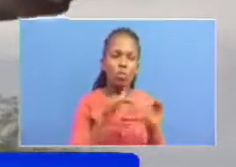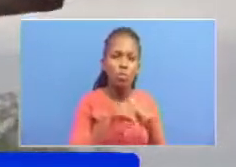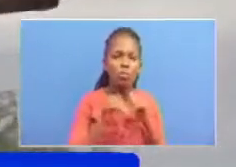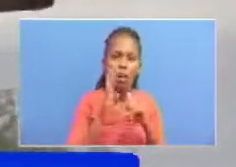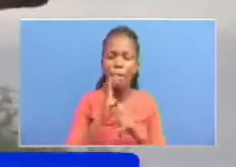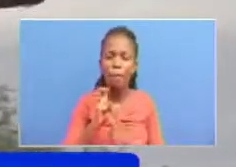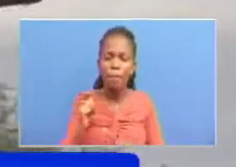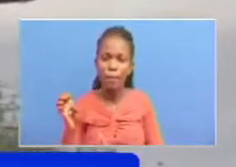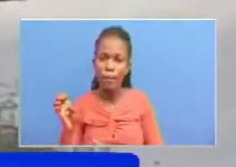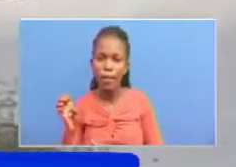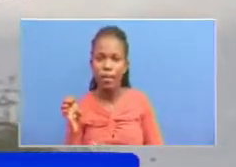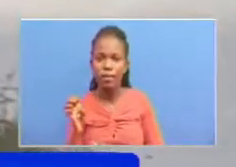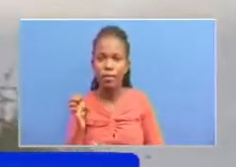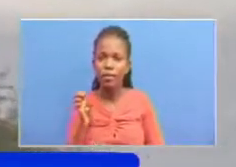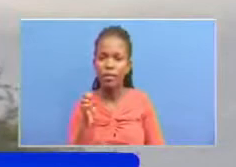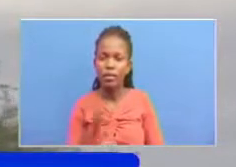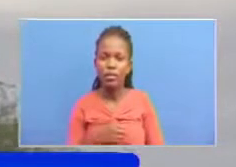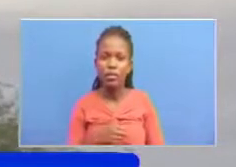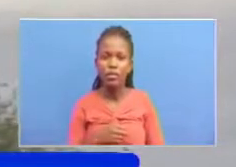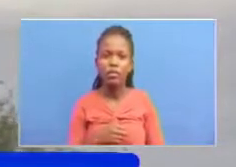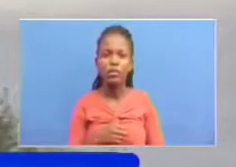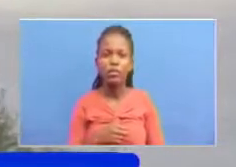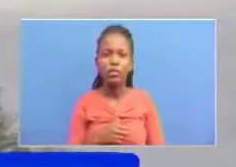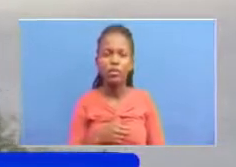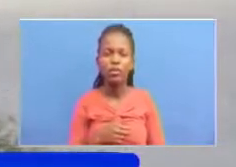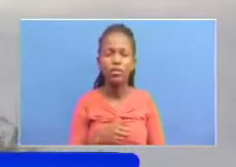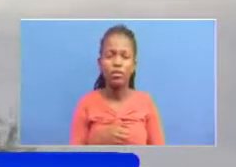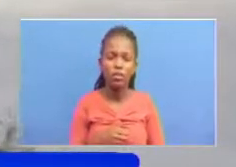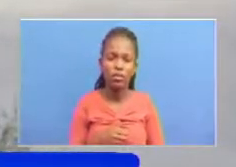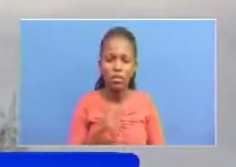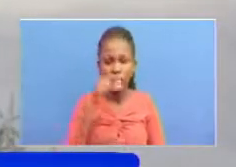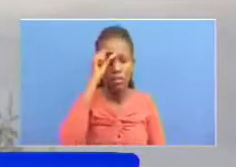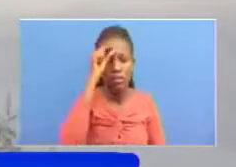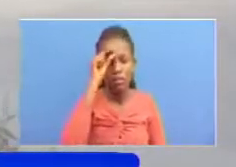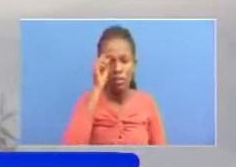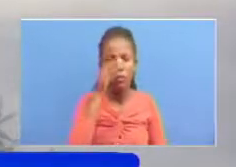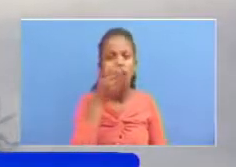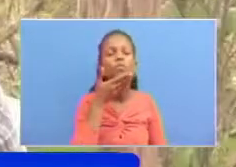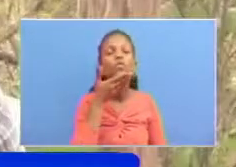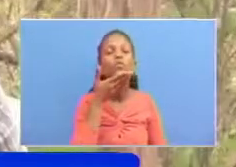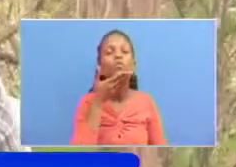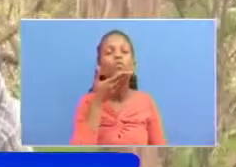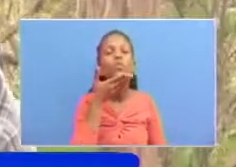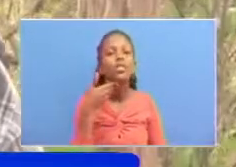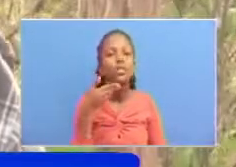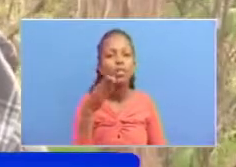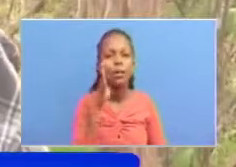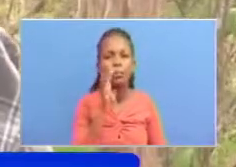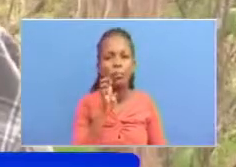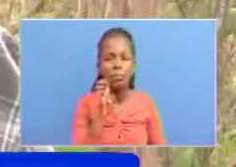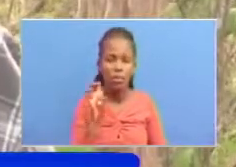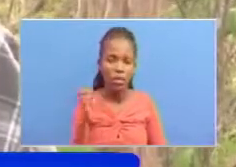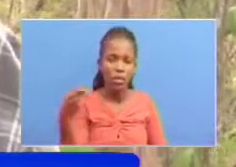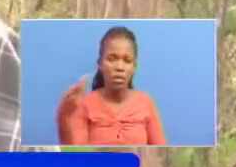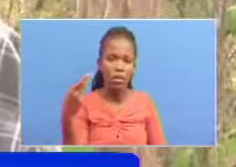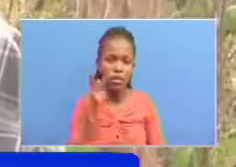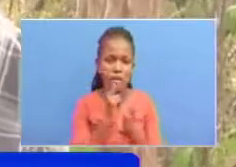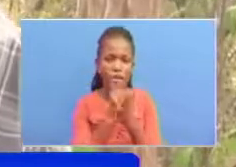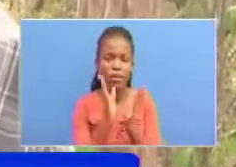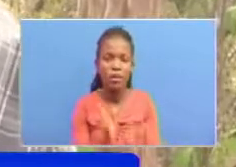by Wetakana O Tiwailu. Poshi Regali Nikwenda, Obitia Mumuanzuki.